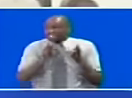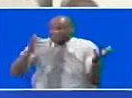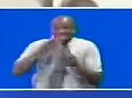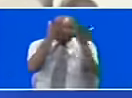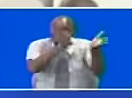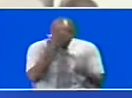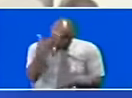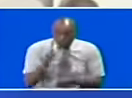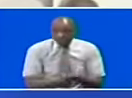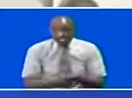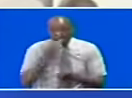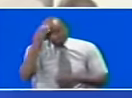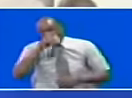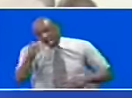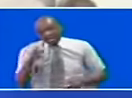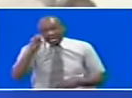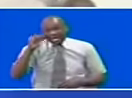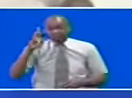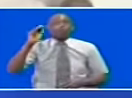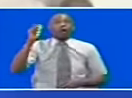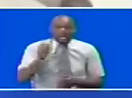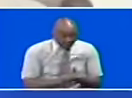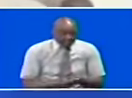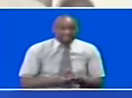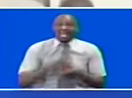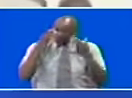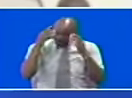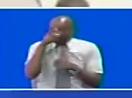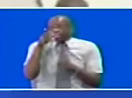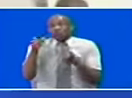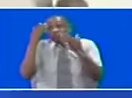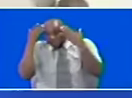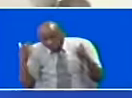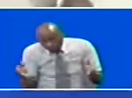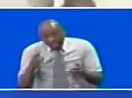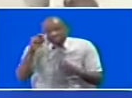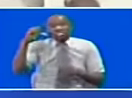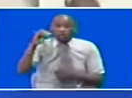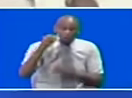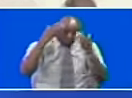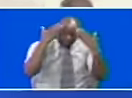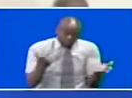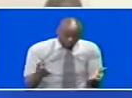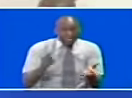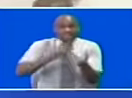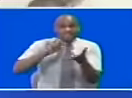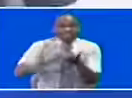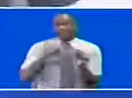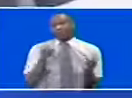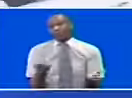PNU, sijui ni ile ingine NASWA. Na hata hiyo NASWA haijulikani ni NGO kwa sababu hazajajiriwa kama